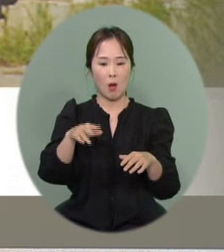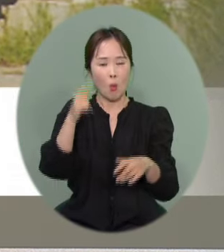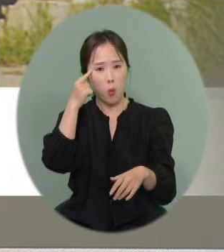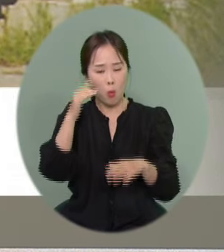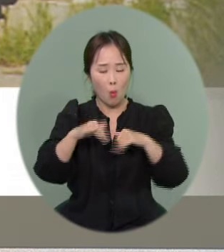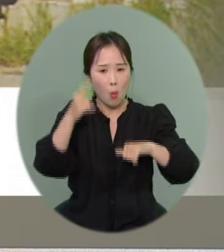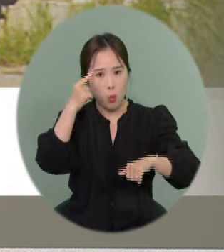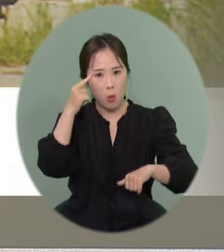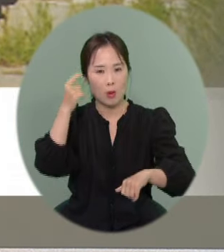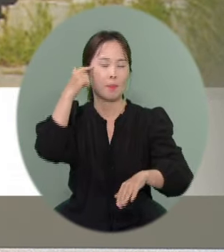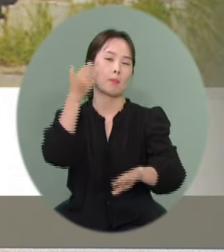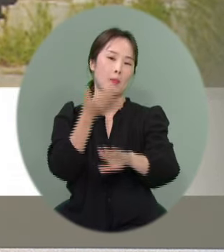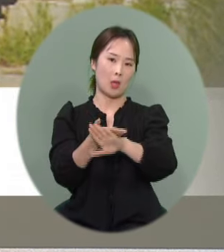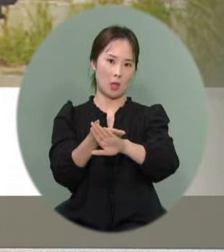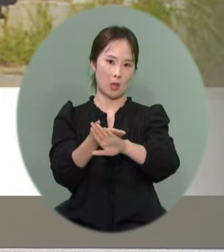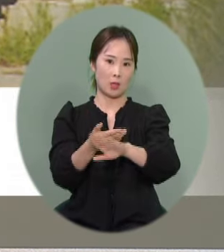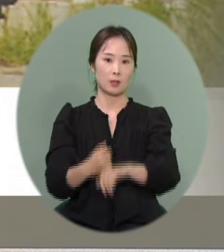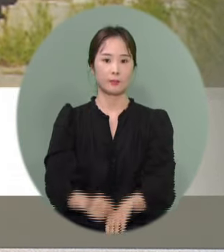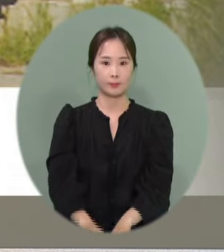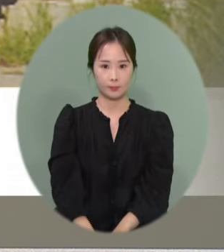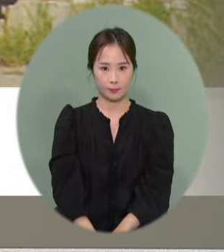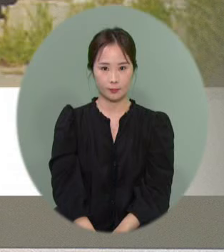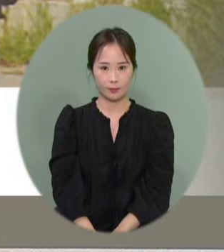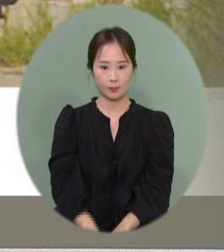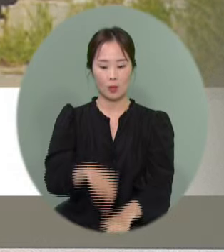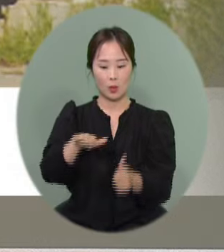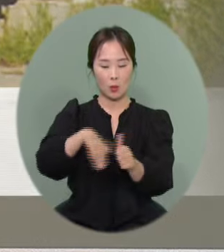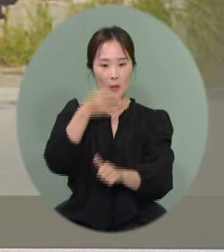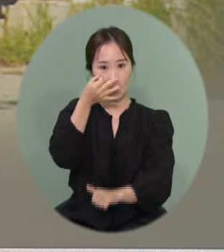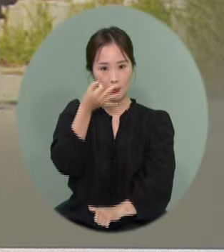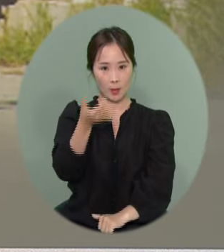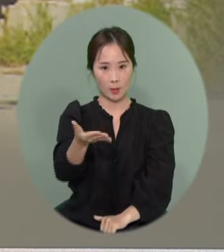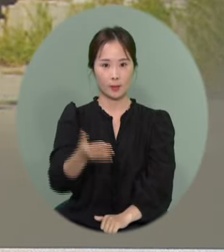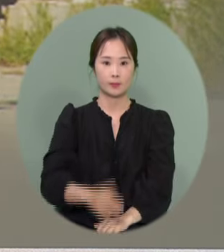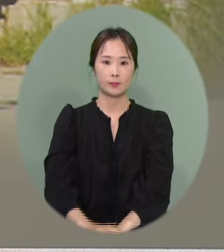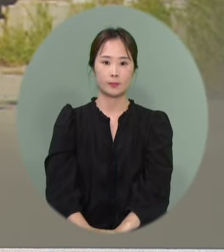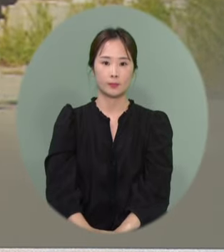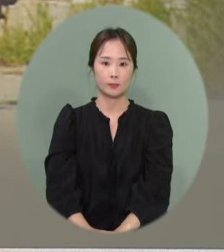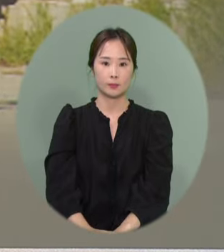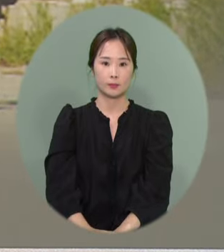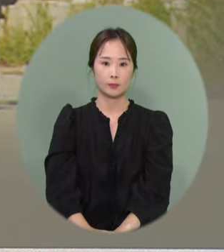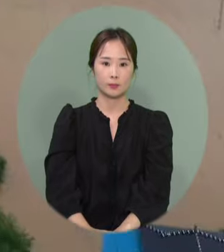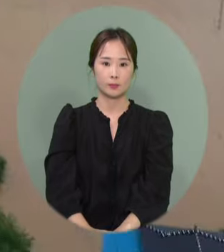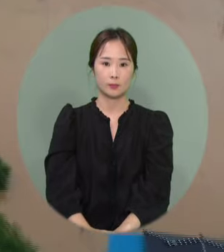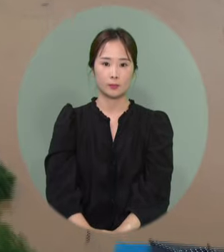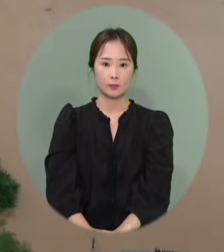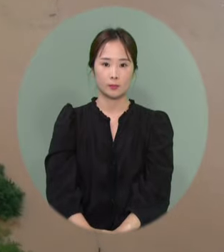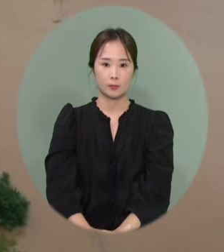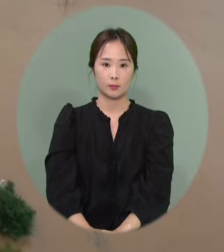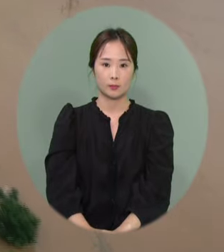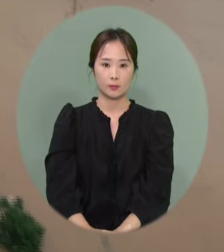아니라며 철거에 격렬하게 반대하고 있습니다. 천홍희 기자가 취재했습니다.